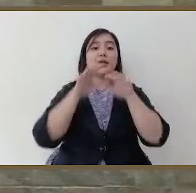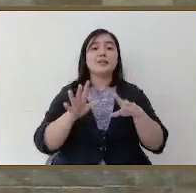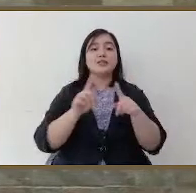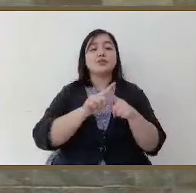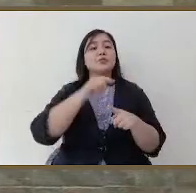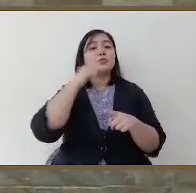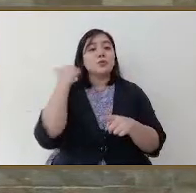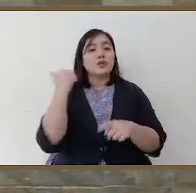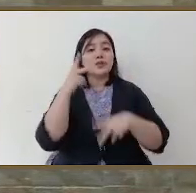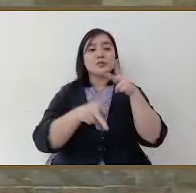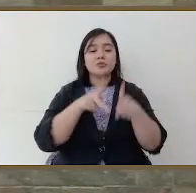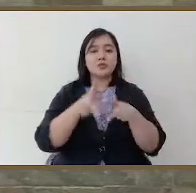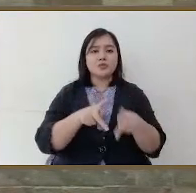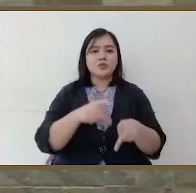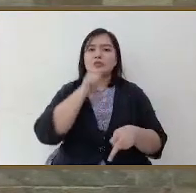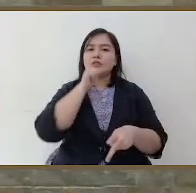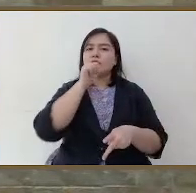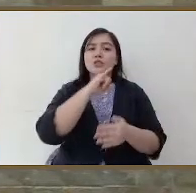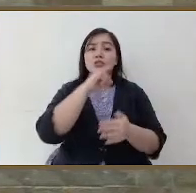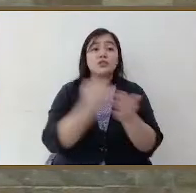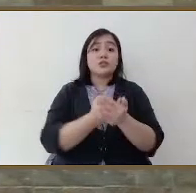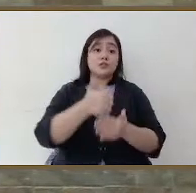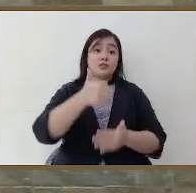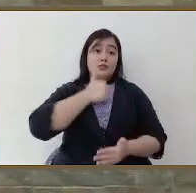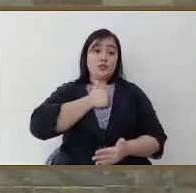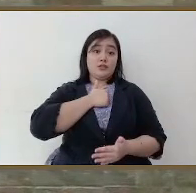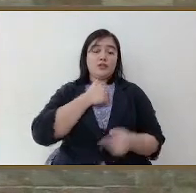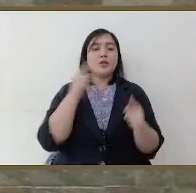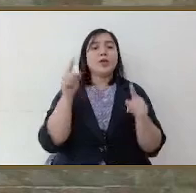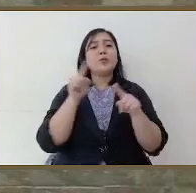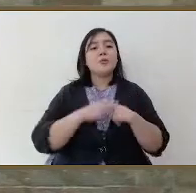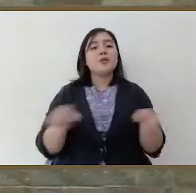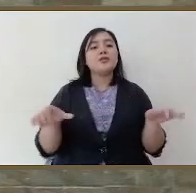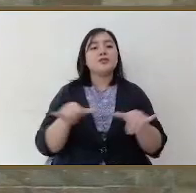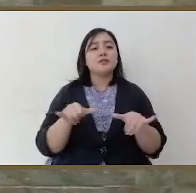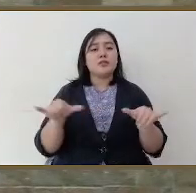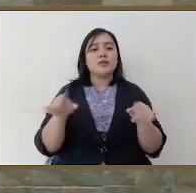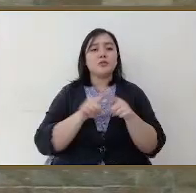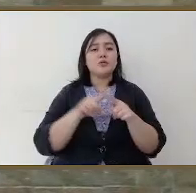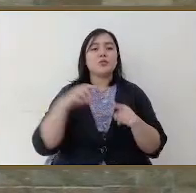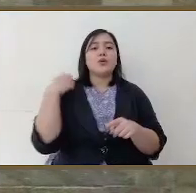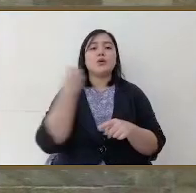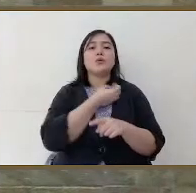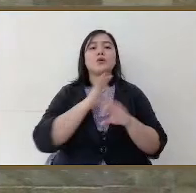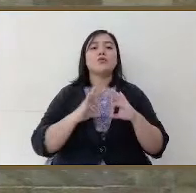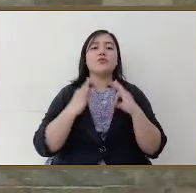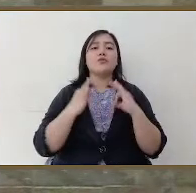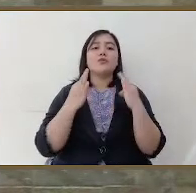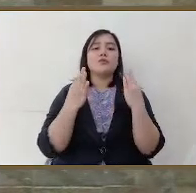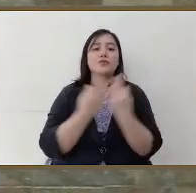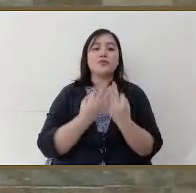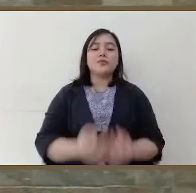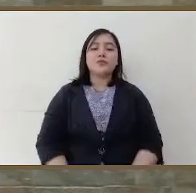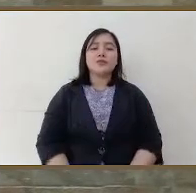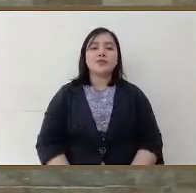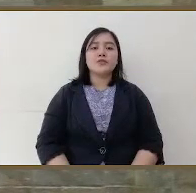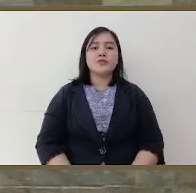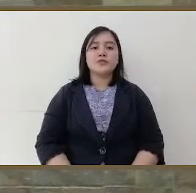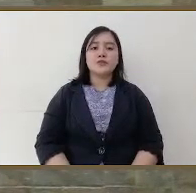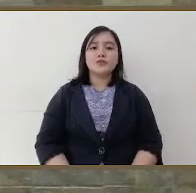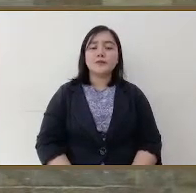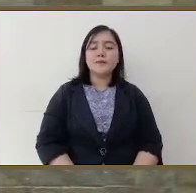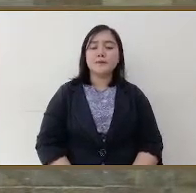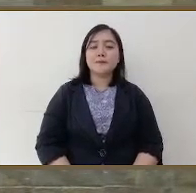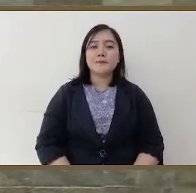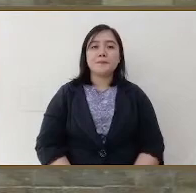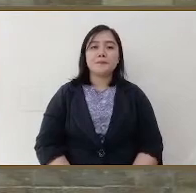Hindi lamang sa ating sarili, kundi magiging blessing tayo sa ating pamilya. Kaya sabi ko, mga kapatid, sa